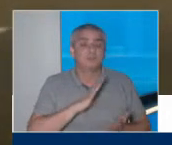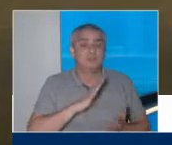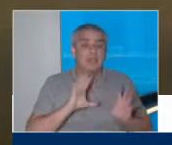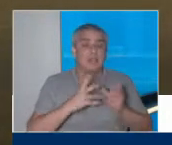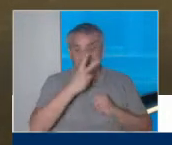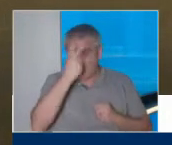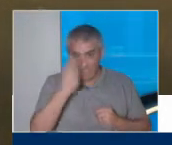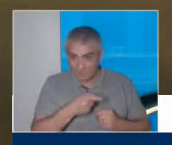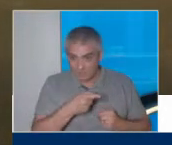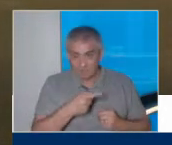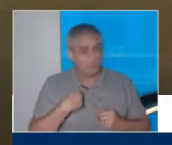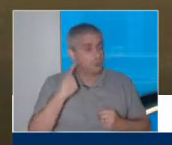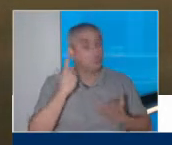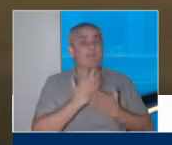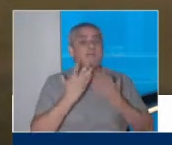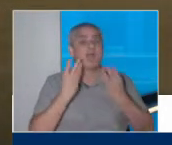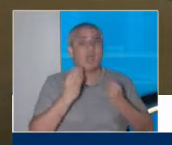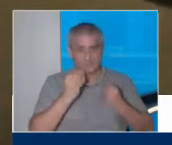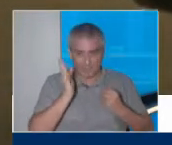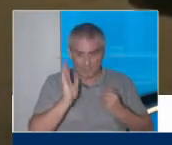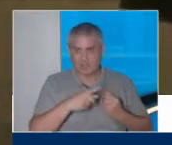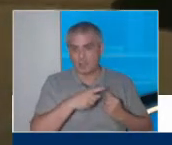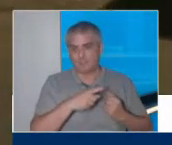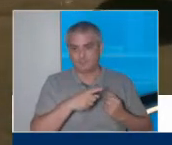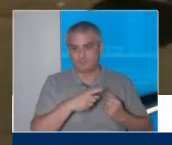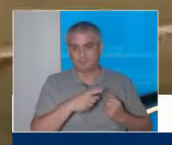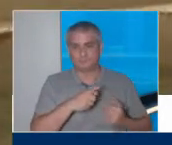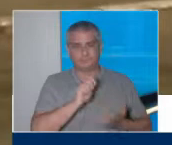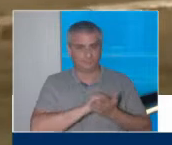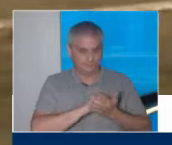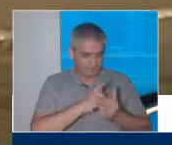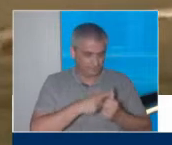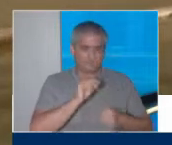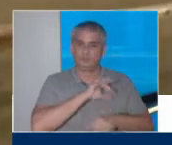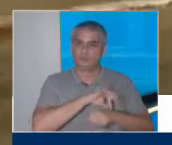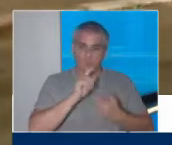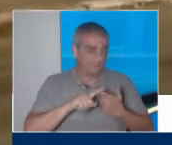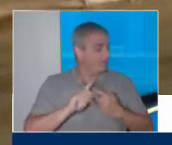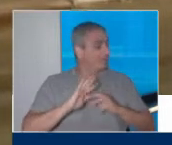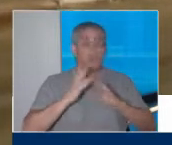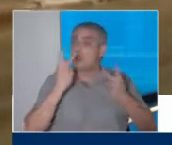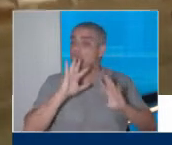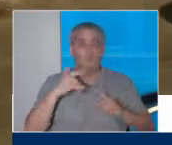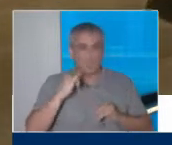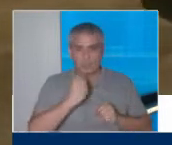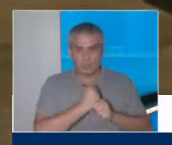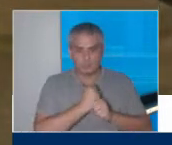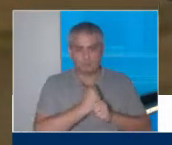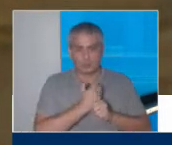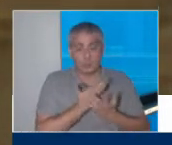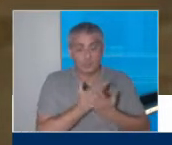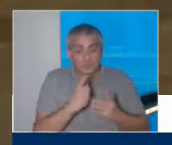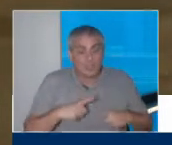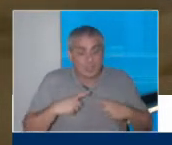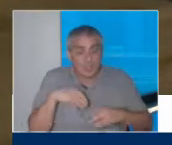הערבית, ואתם שמעתם את זה הרבה, גם בהיותך סטודנט, גם בהיותך עיתונאי, גם בהיותך רופא, וגם מה שתהיה, בעצם העובדה שאתה